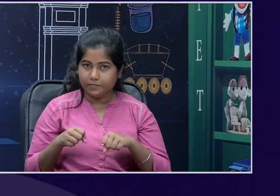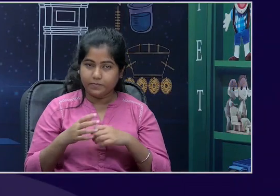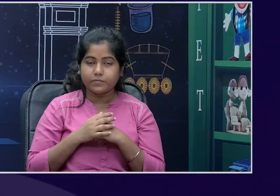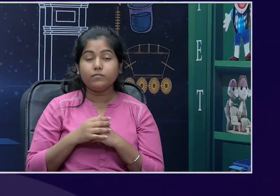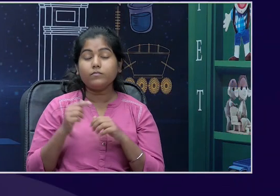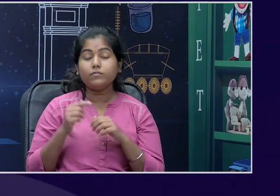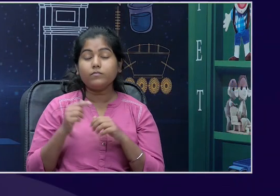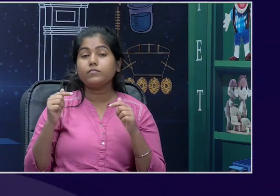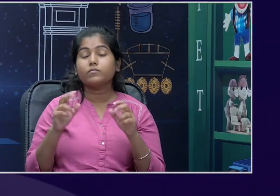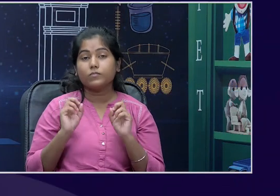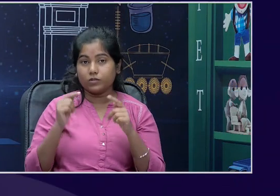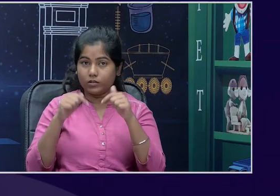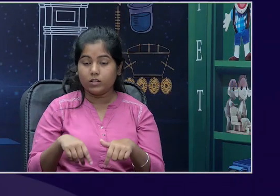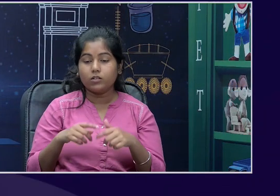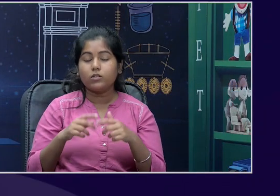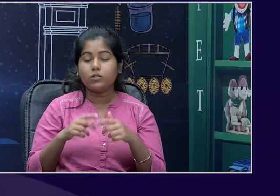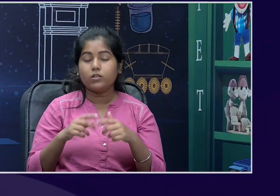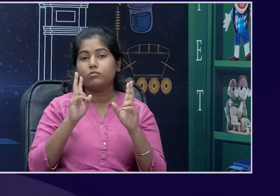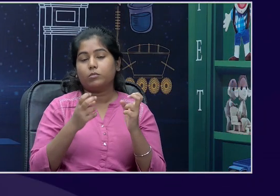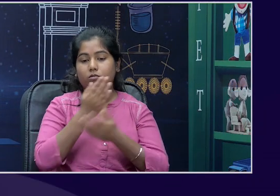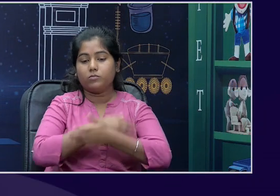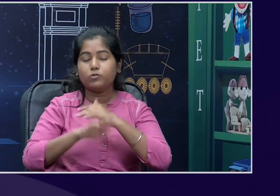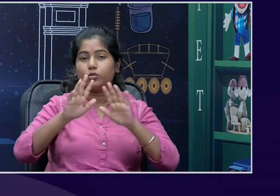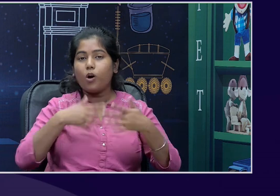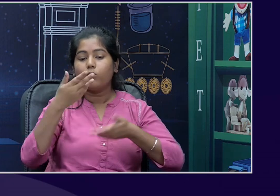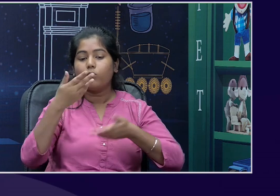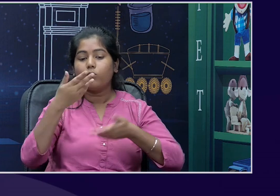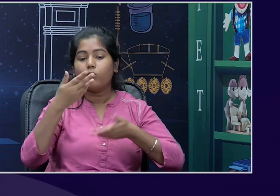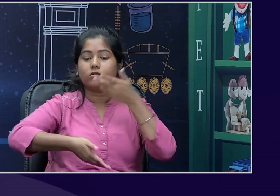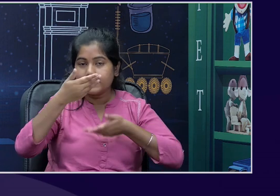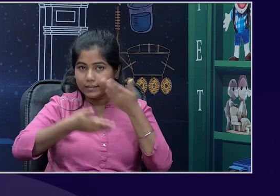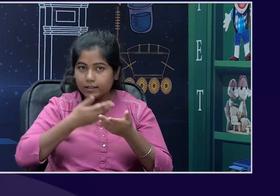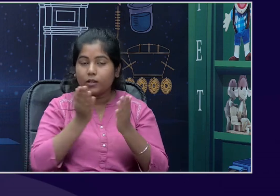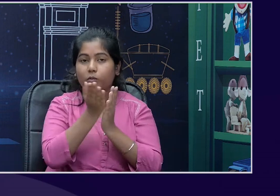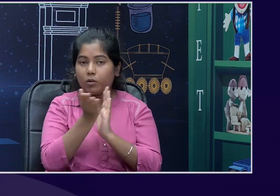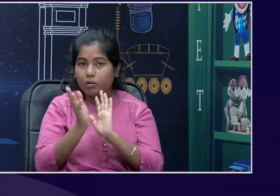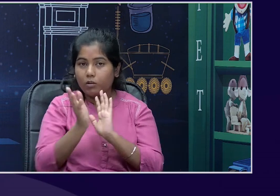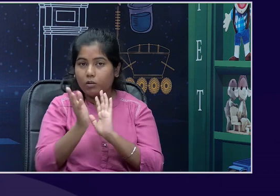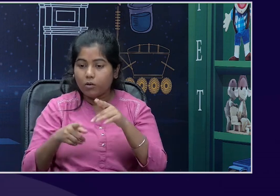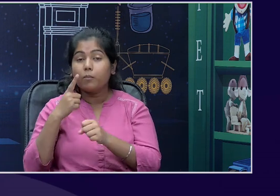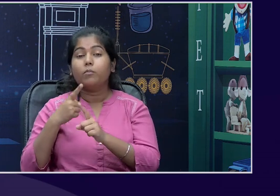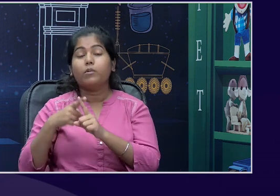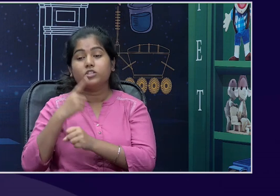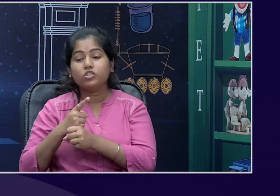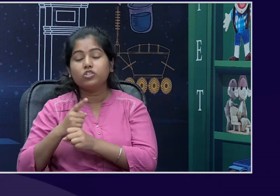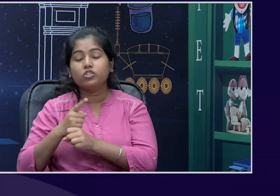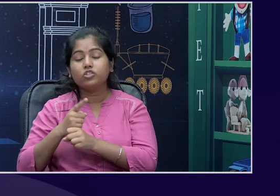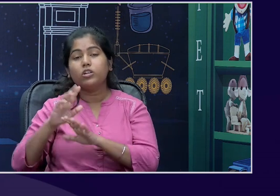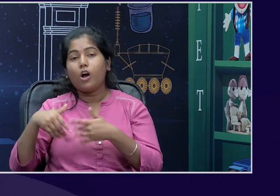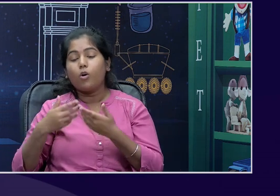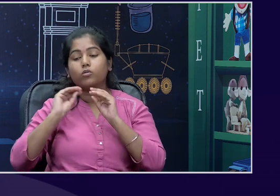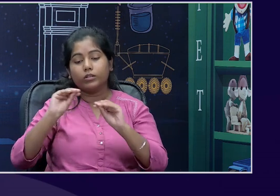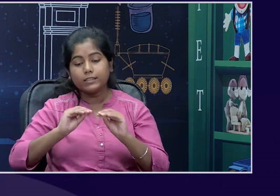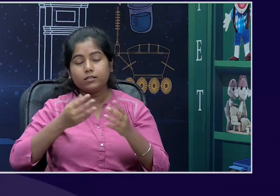जो हमारे स्पेशल नीड बच्चे हैं उनको किस तरह से सिखाया जा सकता है और टीचर्स भी किस तरह से सीख सकते हैं और सिखाने में मदद कर सकते हैं। हम